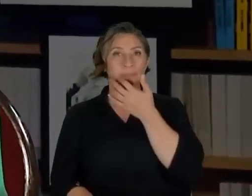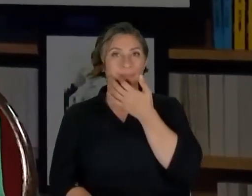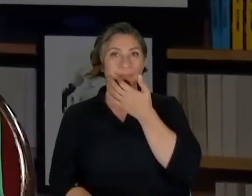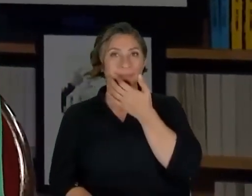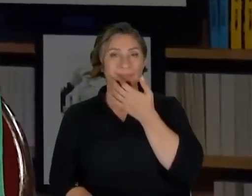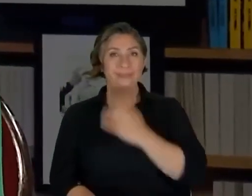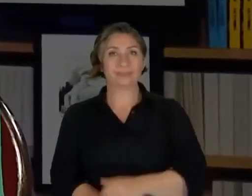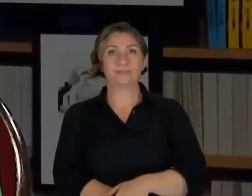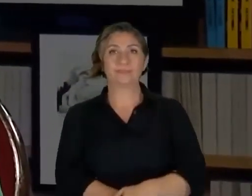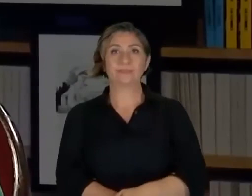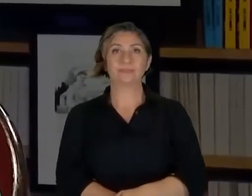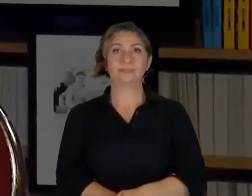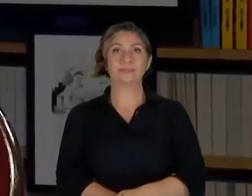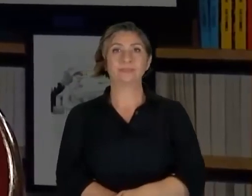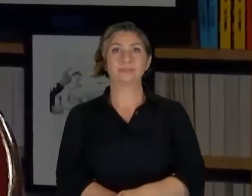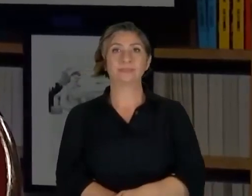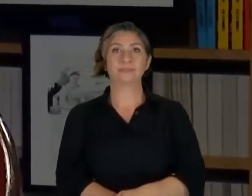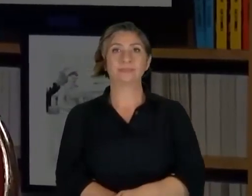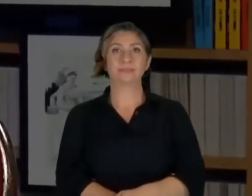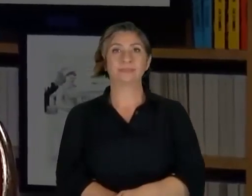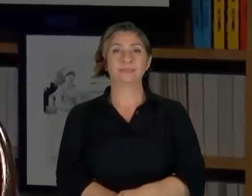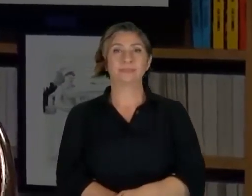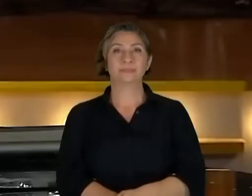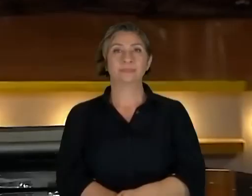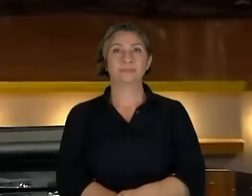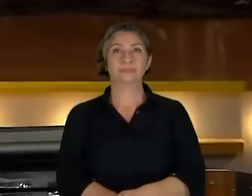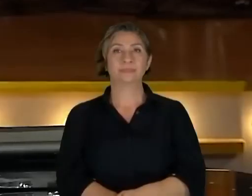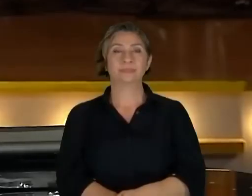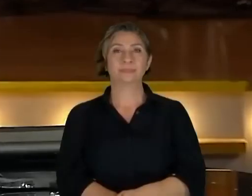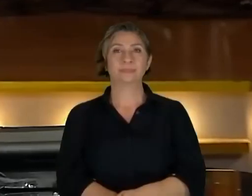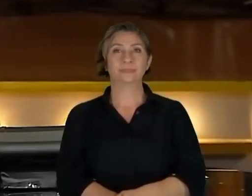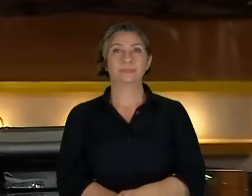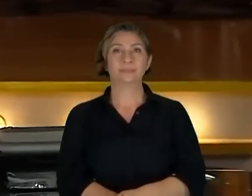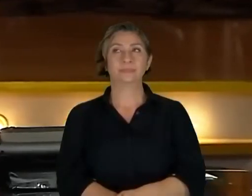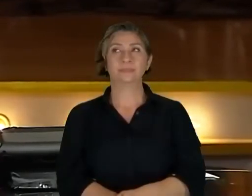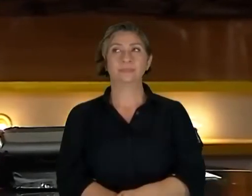open it to speak, are you